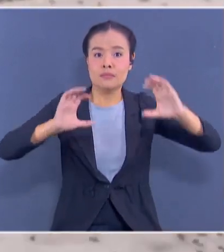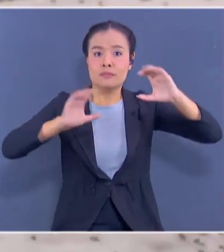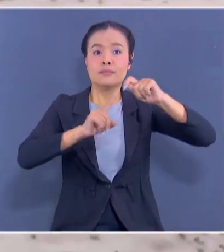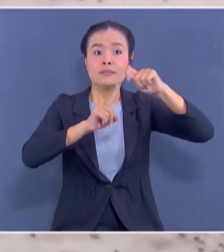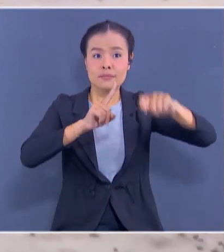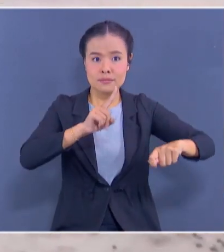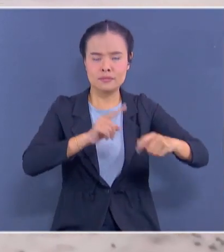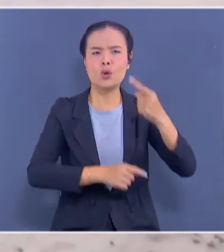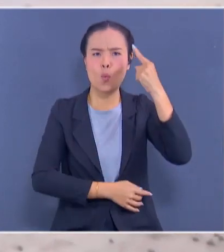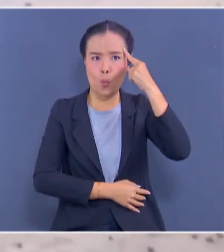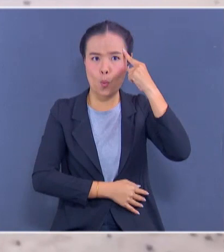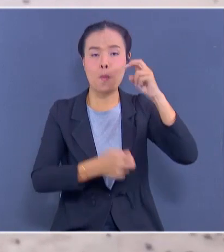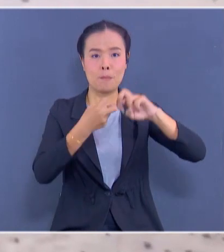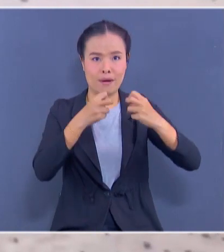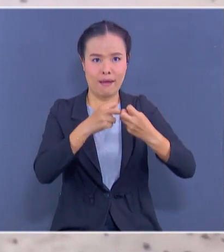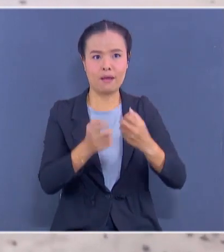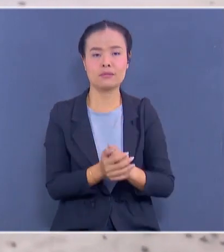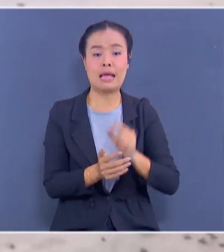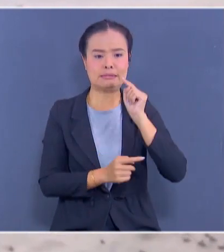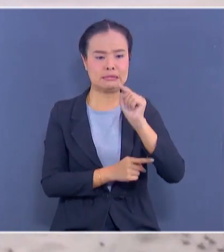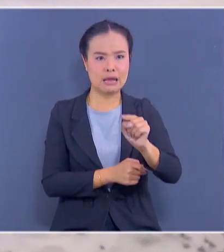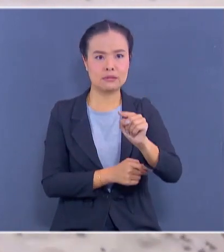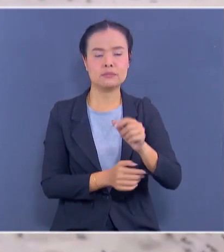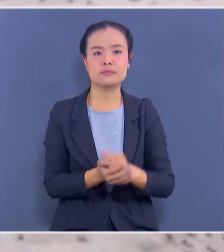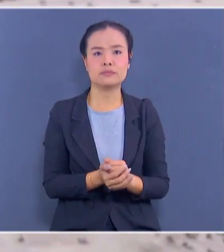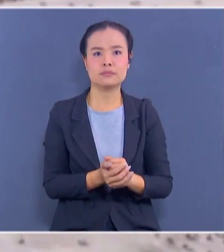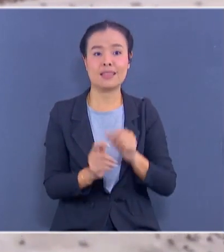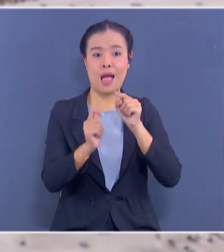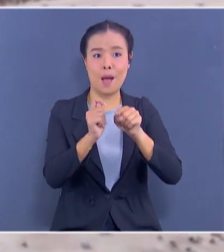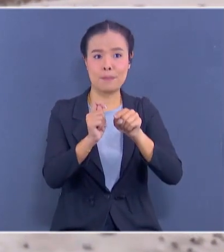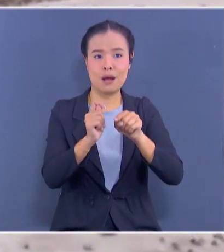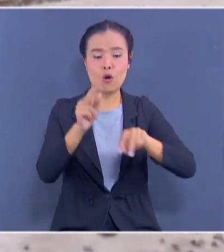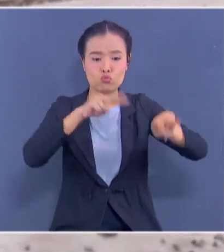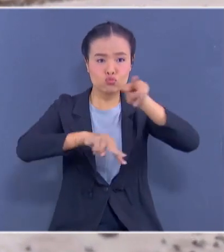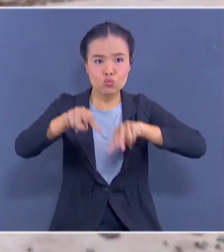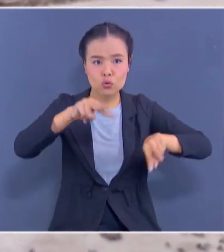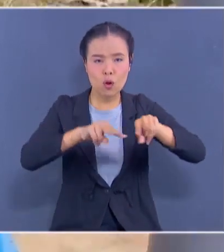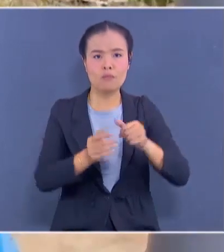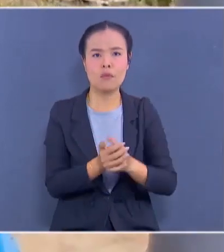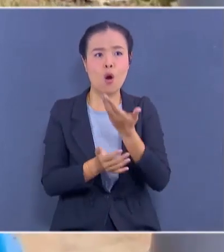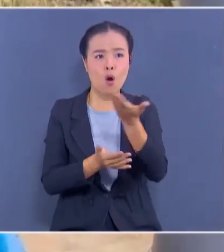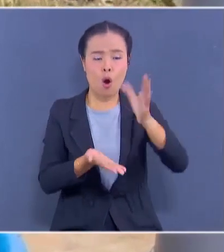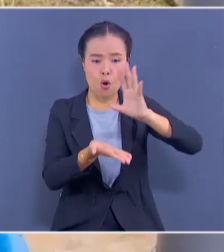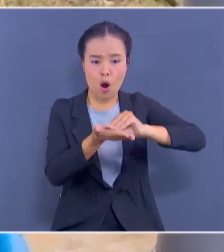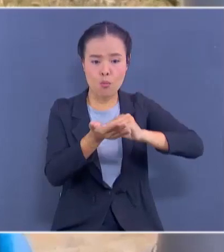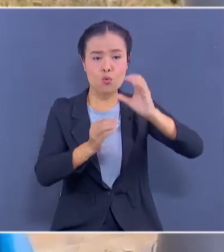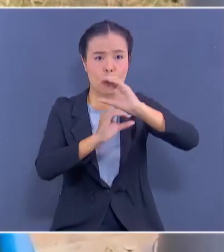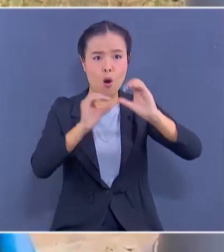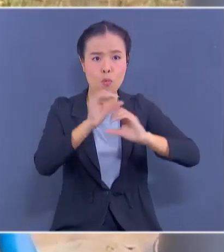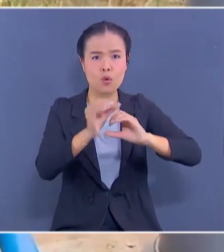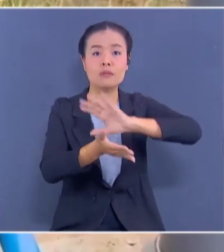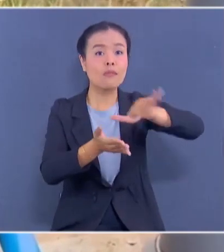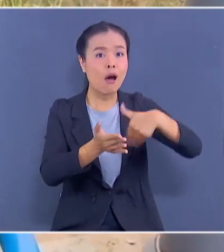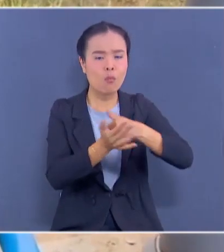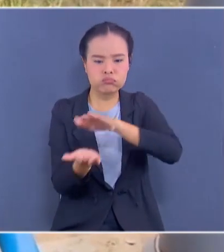สีมาท่านทราบเรื่องแล้วนะครับท่านก็มีคำสั่งทันทีครับให้อำเภอสีคิ้วลงพื้นที่ไปตรวจสอบและขอรายละเอียดเอกสารโครงการนี้ทั้งหมดเพื่อร